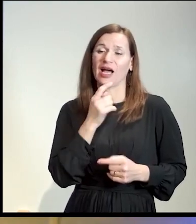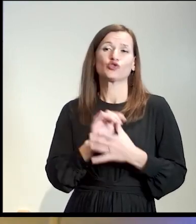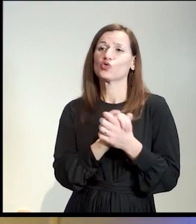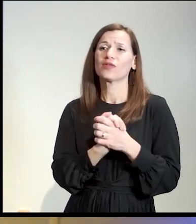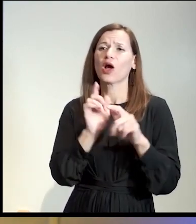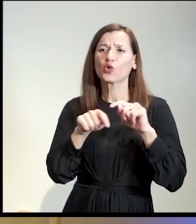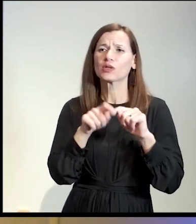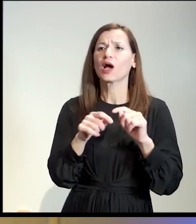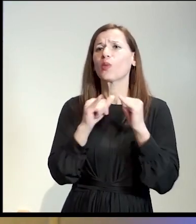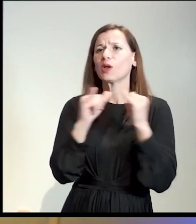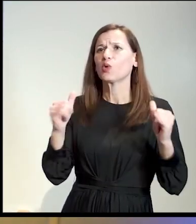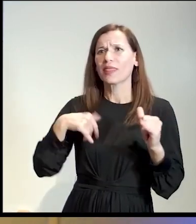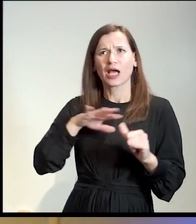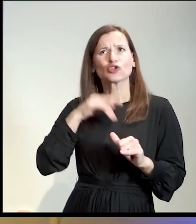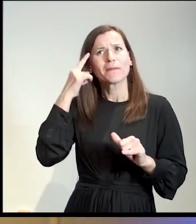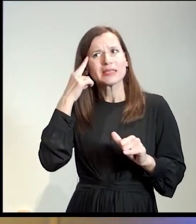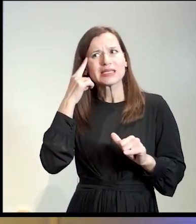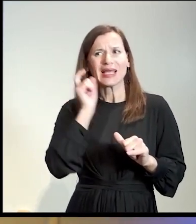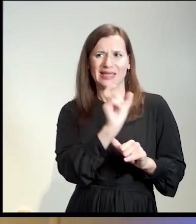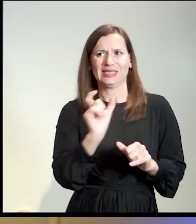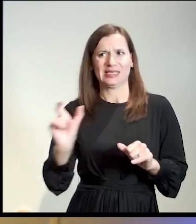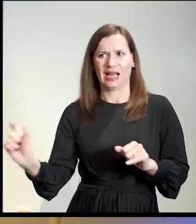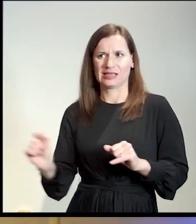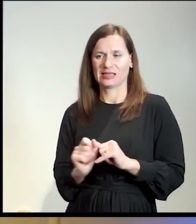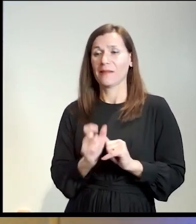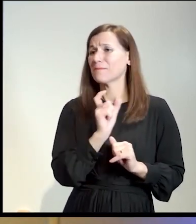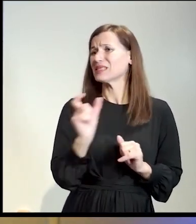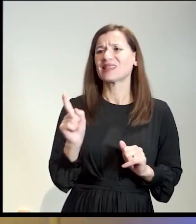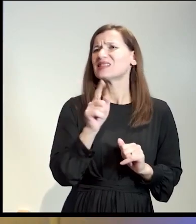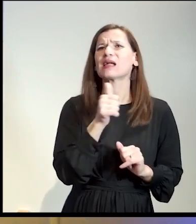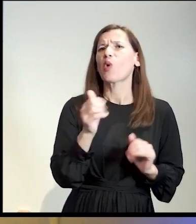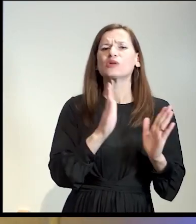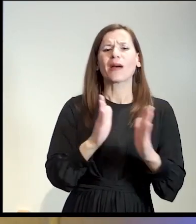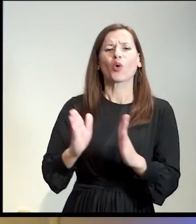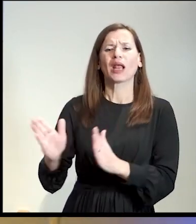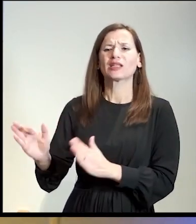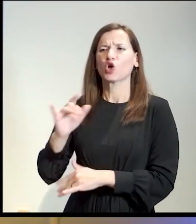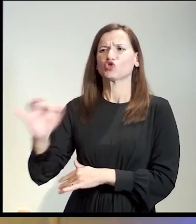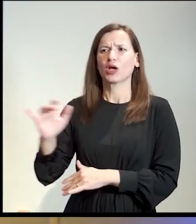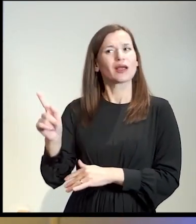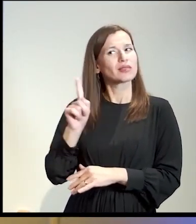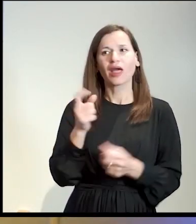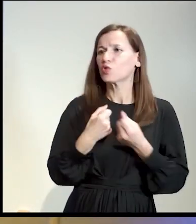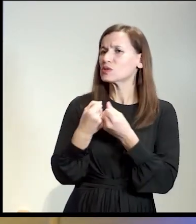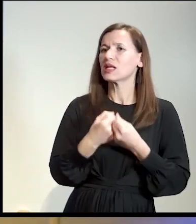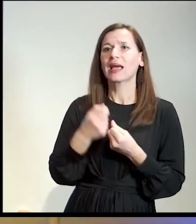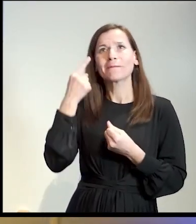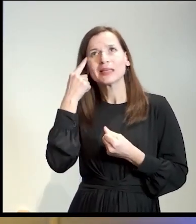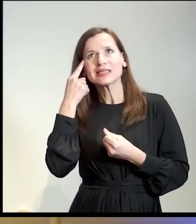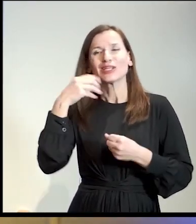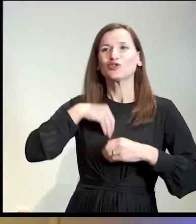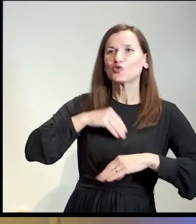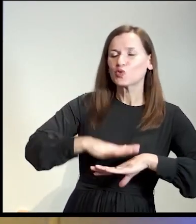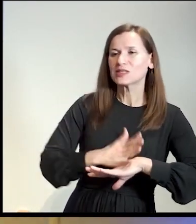in izraze. Besede so več kot le zaporedje črk, so nosilke naših čustev, misli in izkušenj, so mostovi,